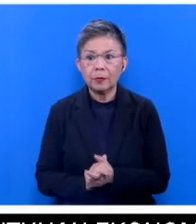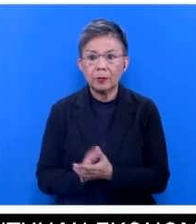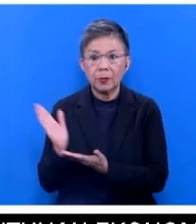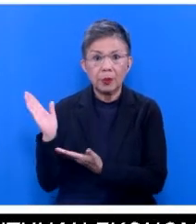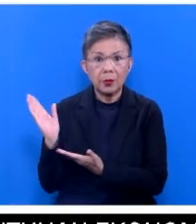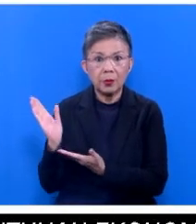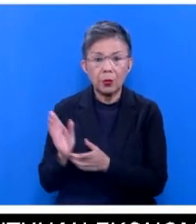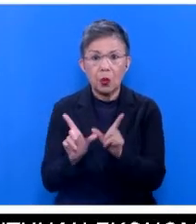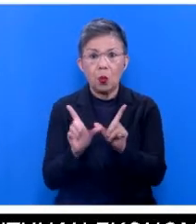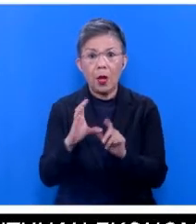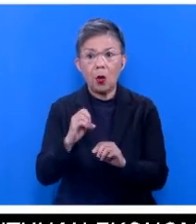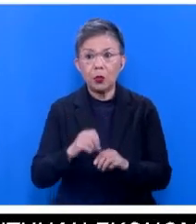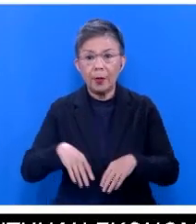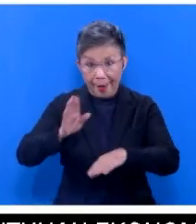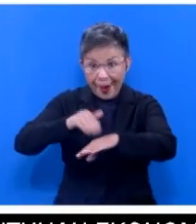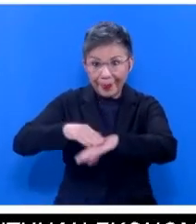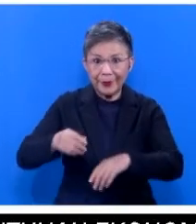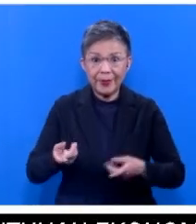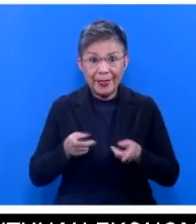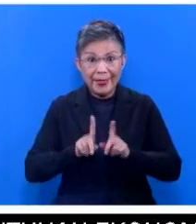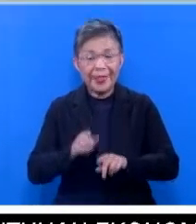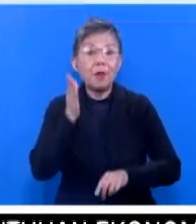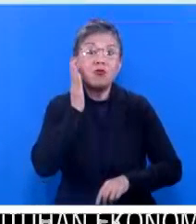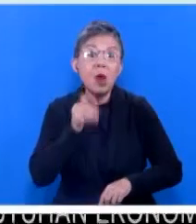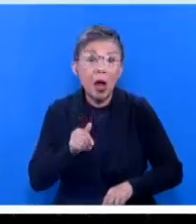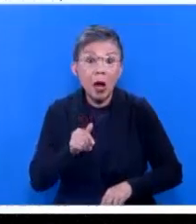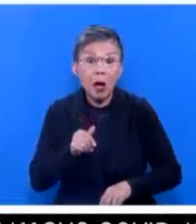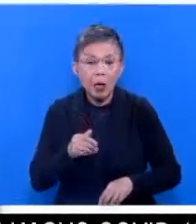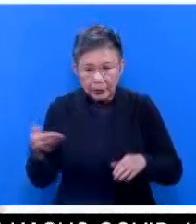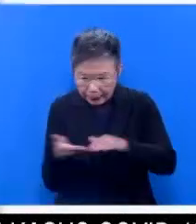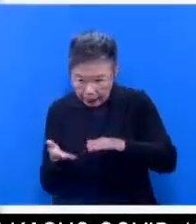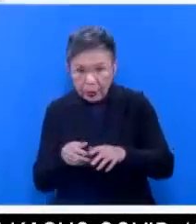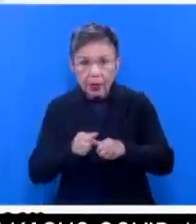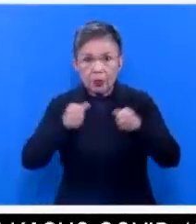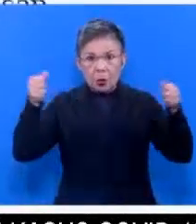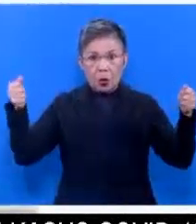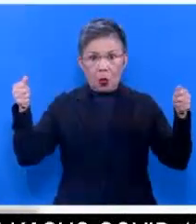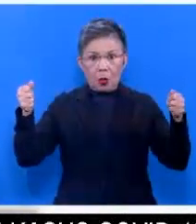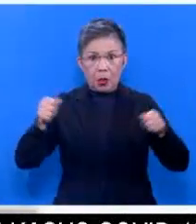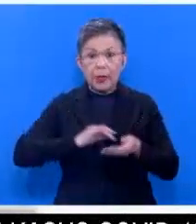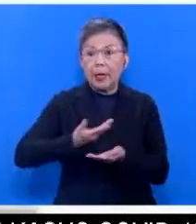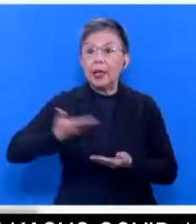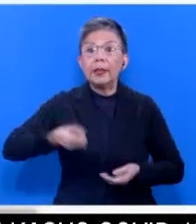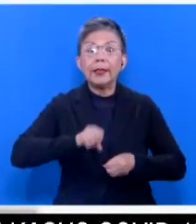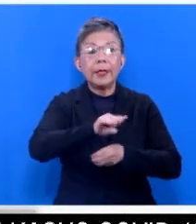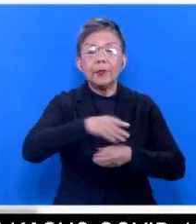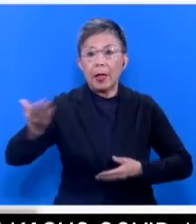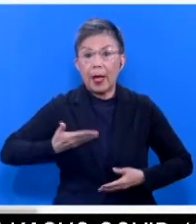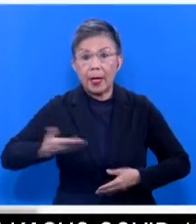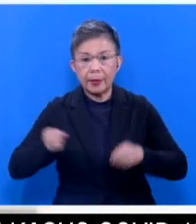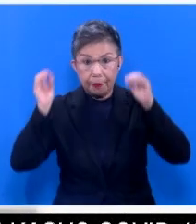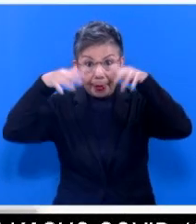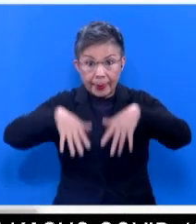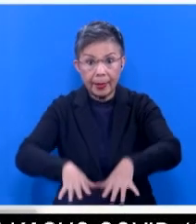Ya, flyer berisikan ajakan untuk nikah muda ini terselip di surat kabar ternama yang dikirim ke pelanggan di kawasan Menteng,